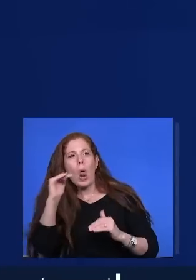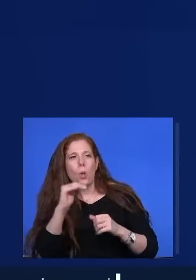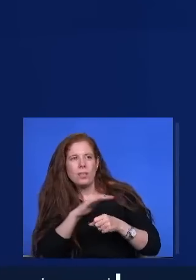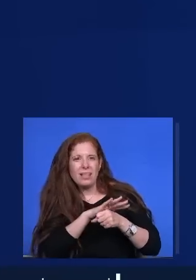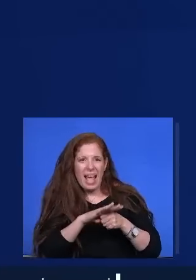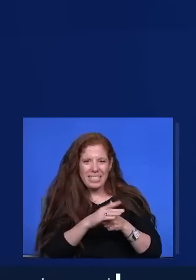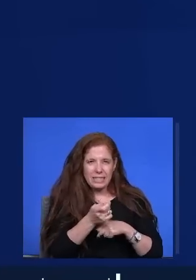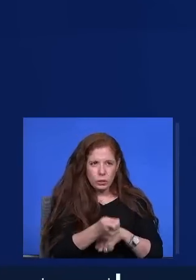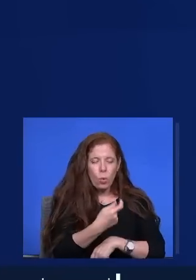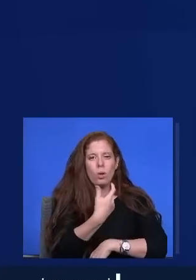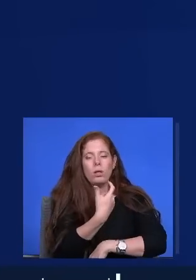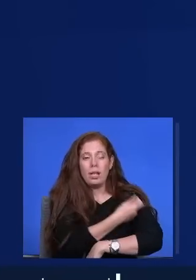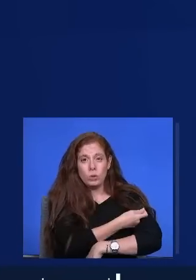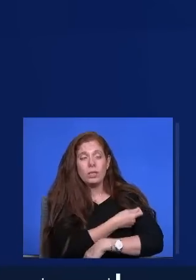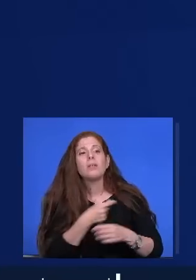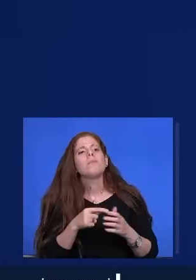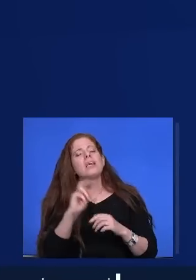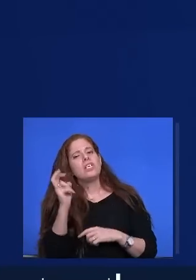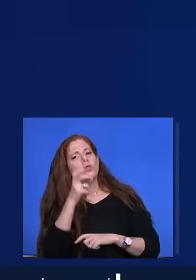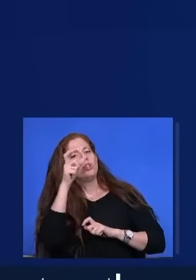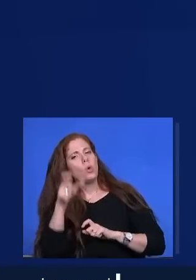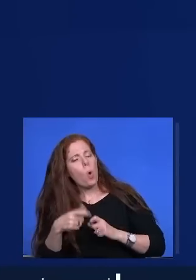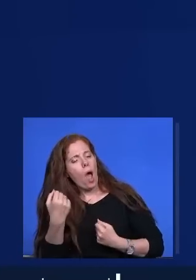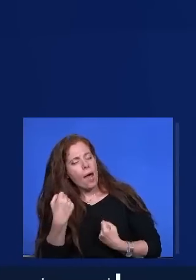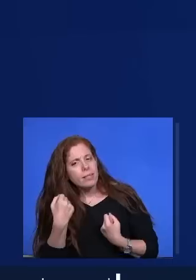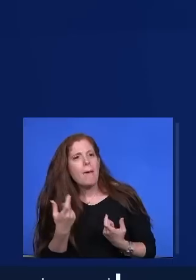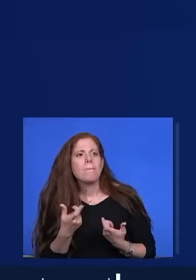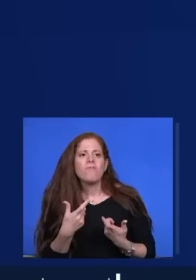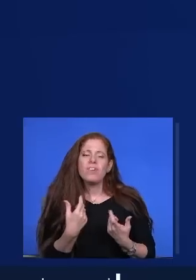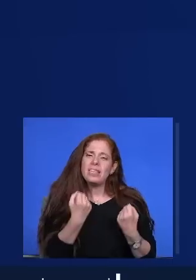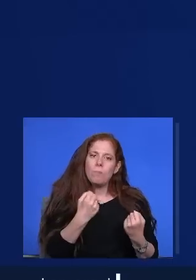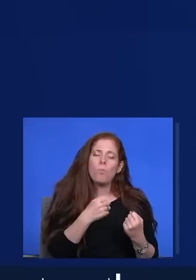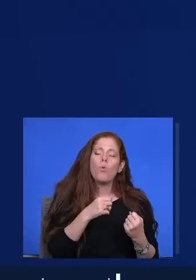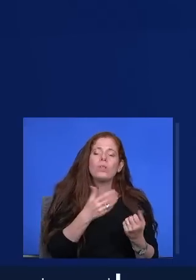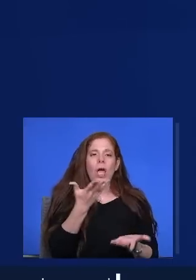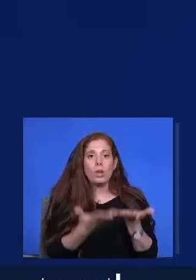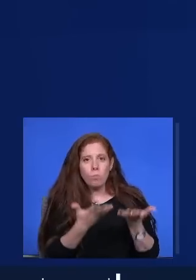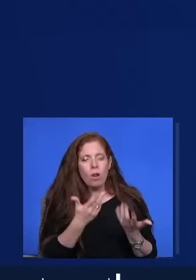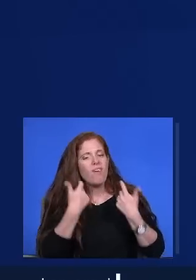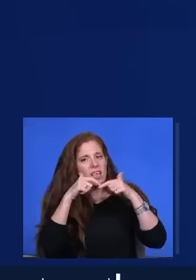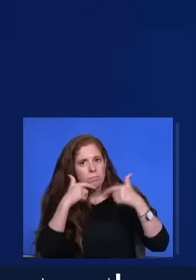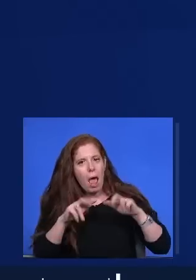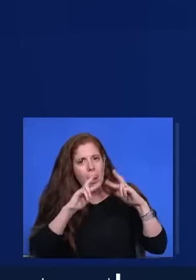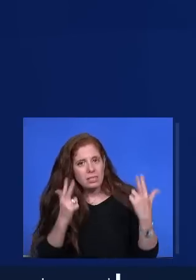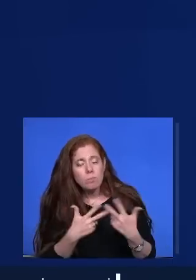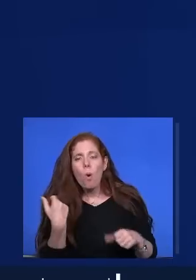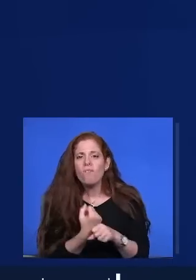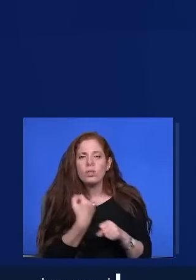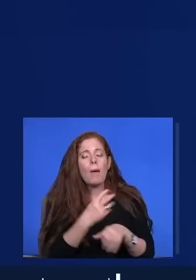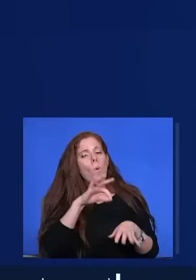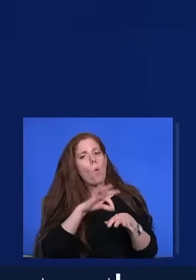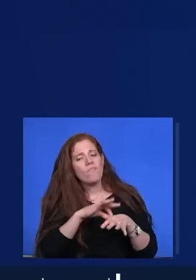מגמת הירידה העולמית, גיוס כוח אדם נוסף ותגבור תחנות טיפות חלב לצד פעולות ההסברה לציבור, ועבודה מול רופאים בקופות